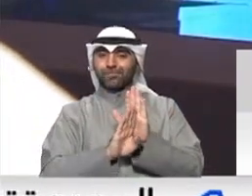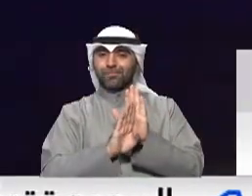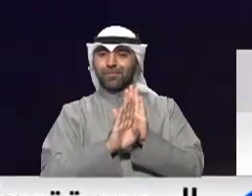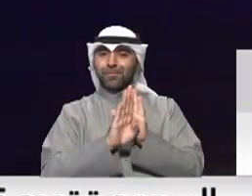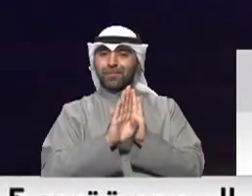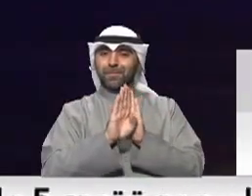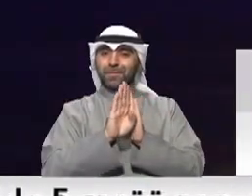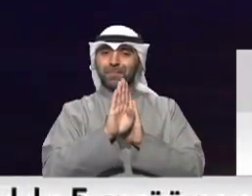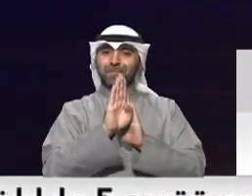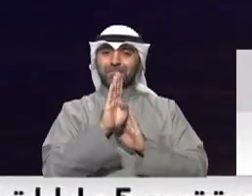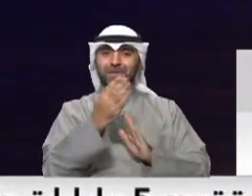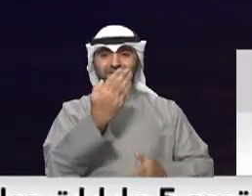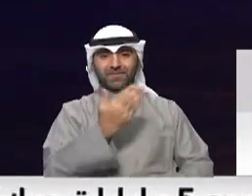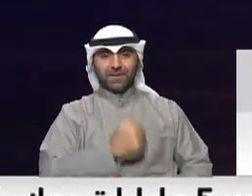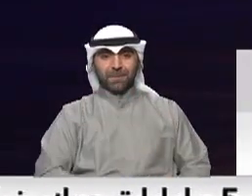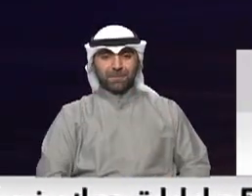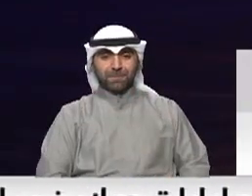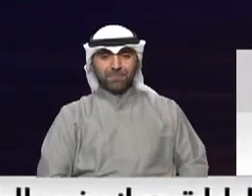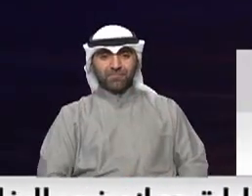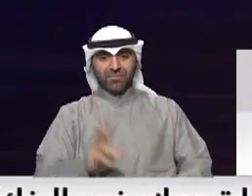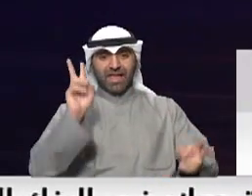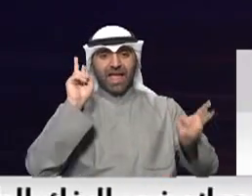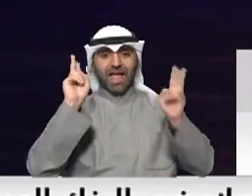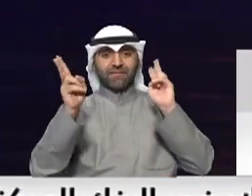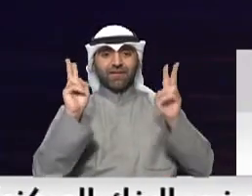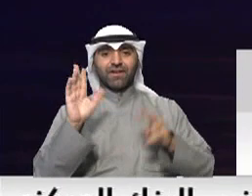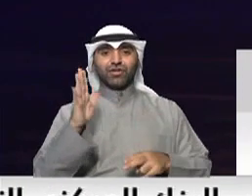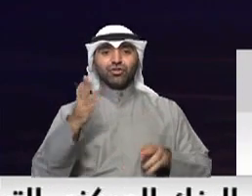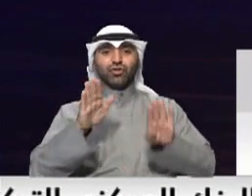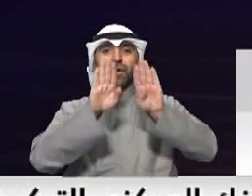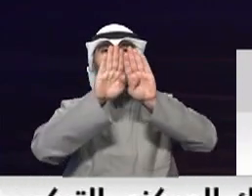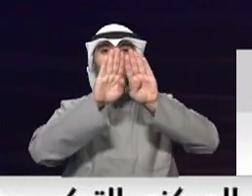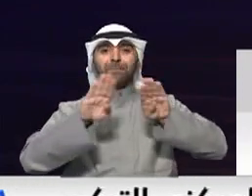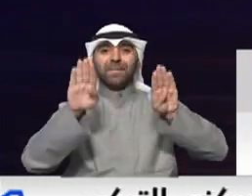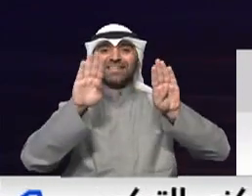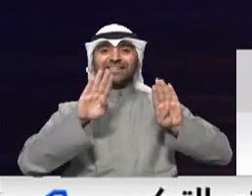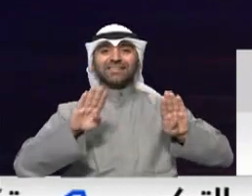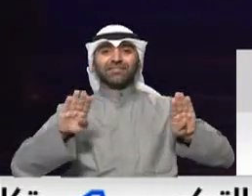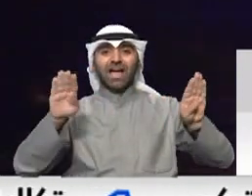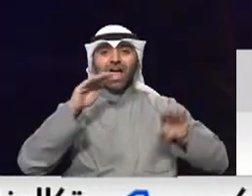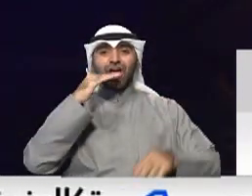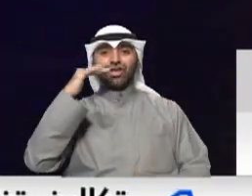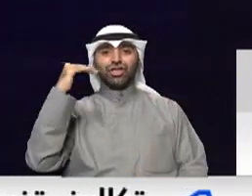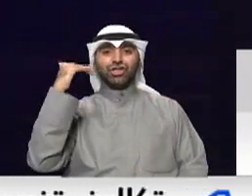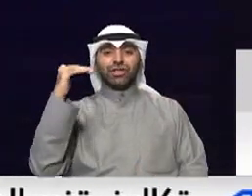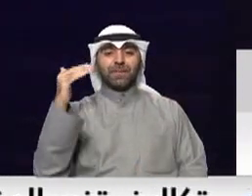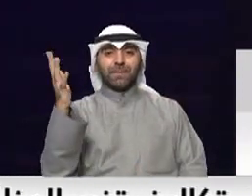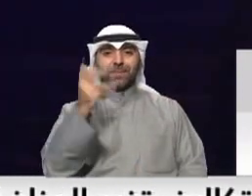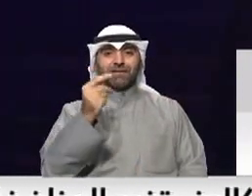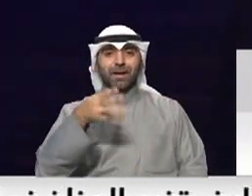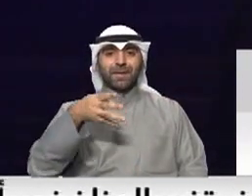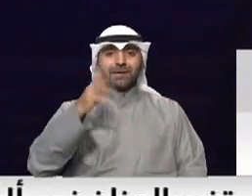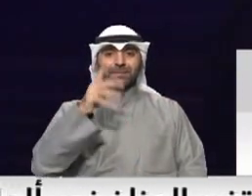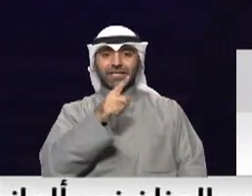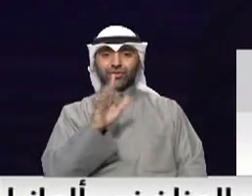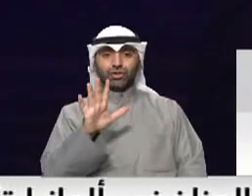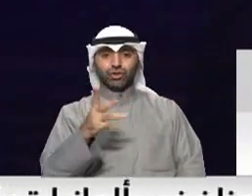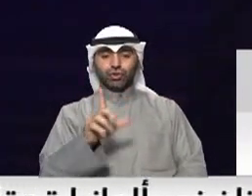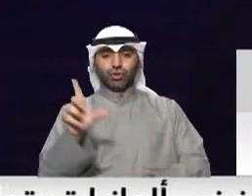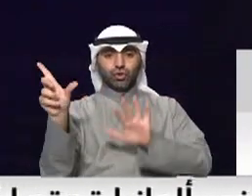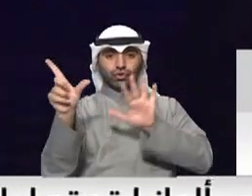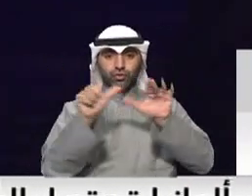يشوفونها. هذا المهرجان والذي يستمر لغاية 13 من شهر مارس الحالي يؤكد دعم